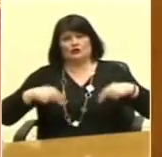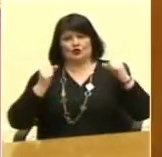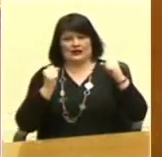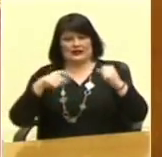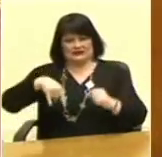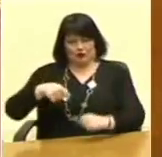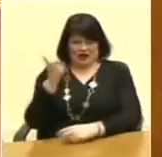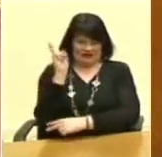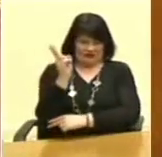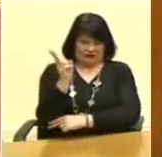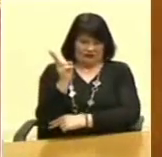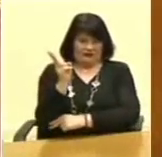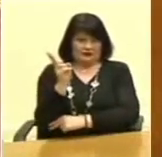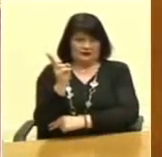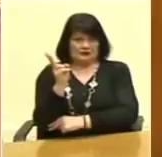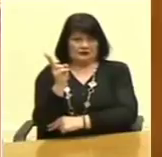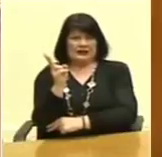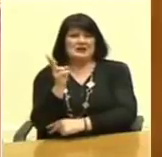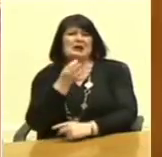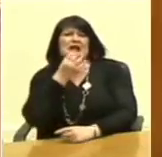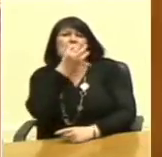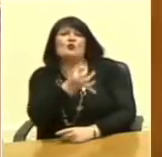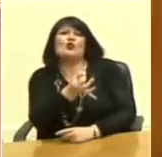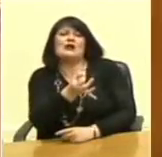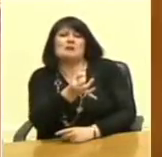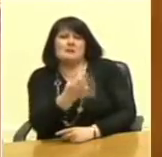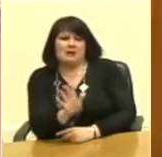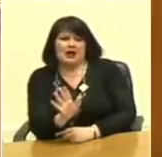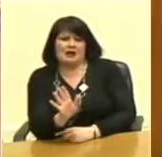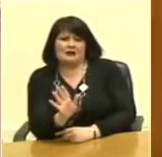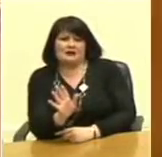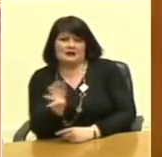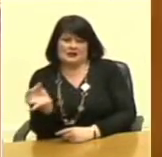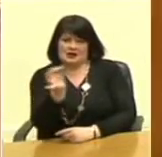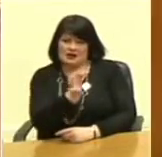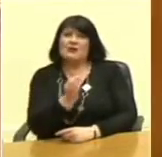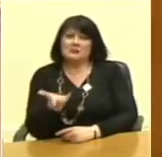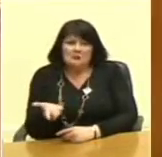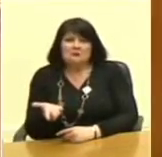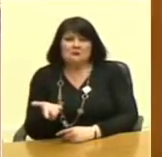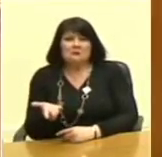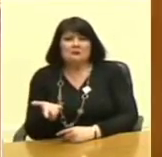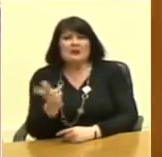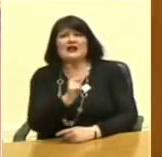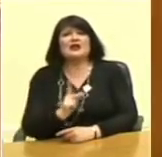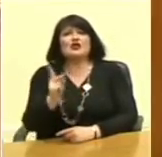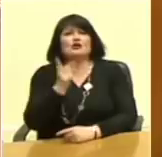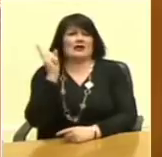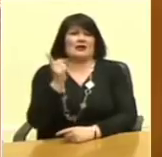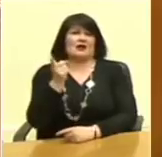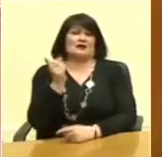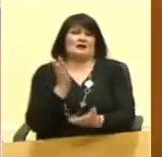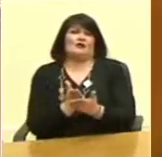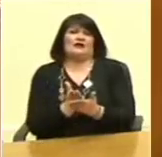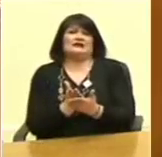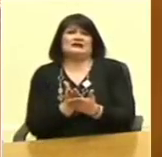Υγείας για μια δήλωση που έγινε και η οποία κρίθηκε και κρίνεται από την κοινωνία και από όλους. Δεν είναι